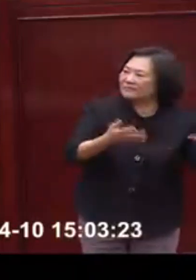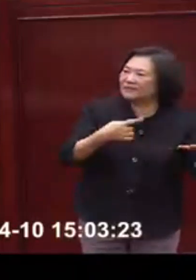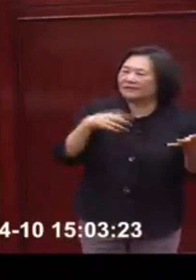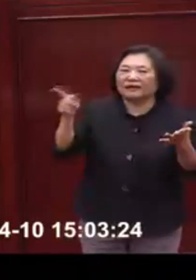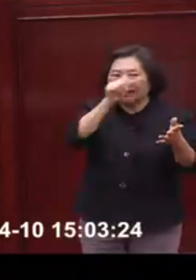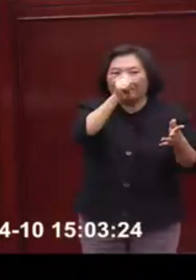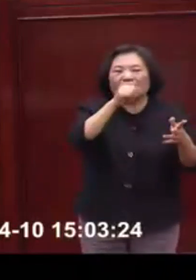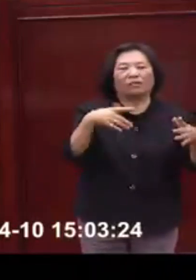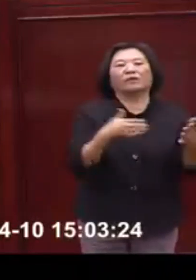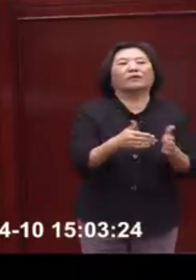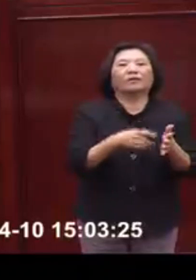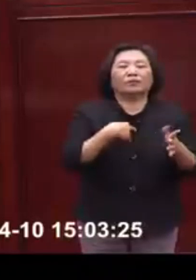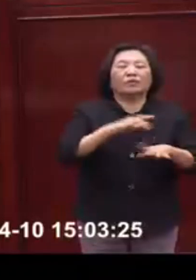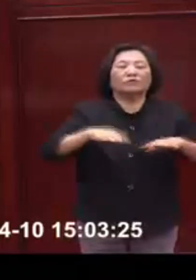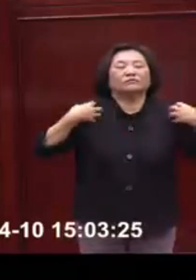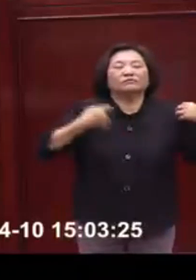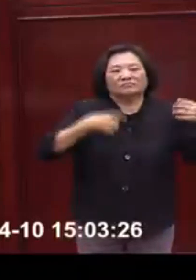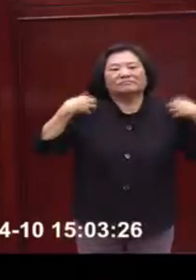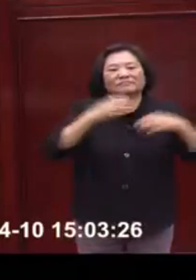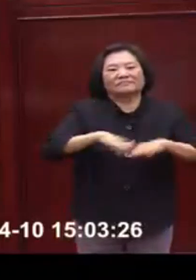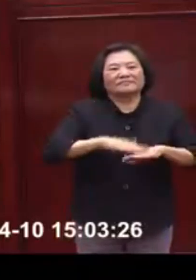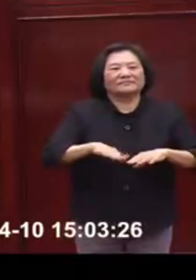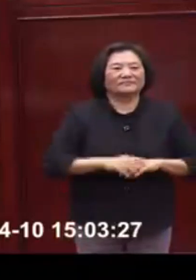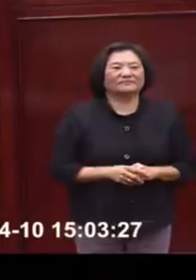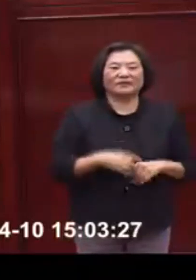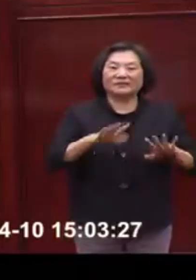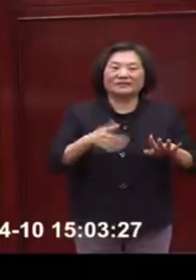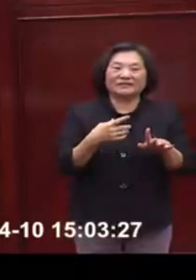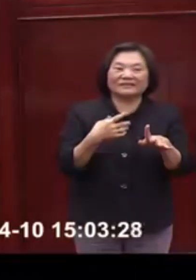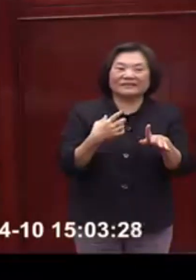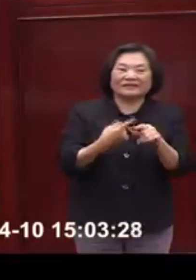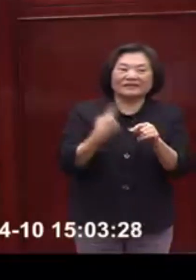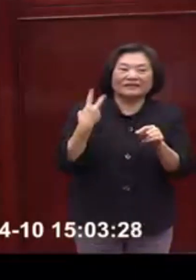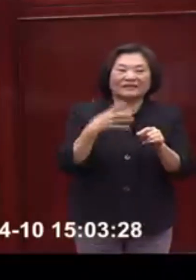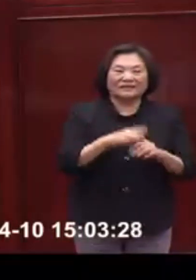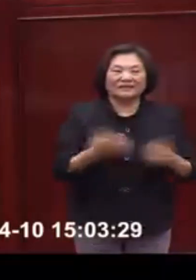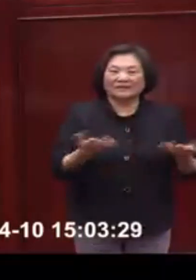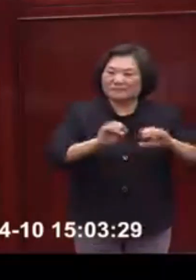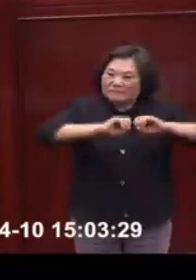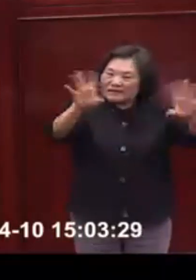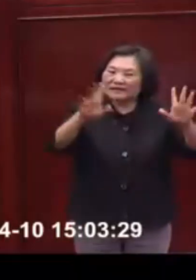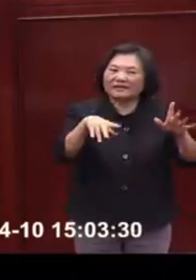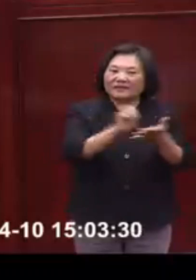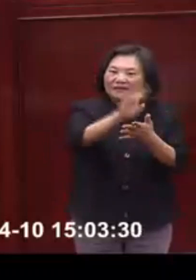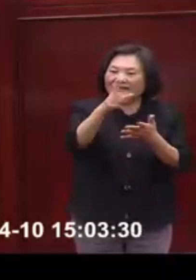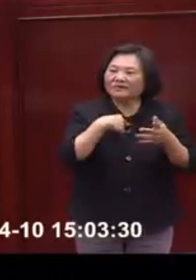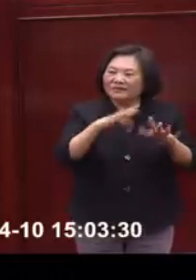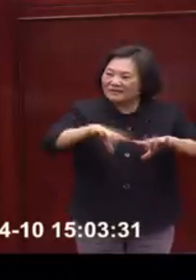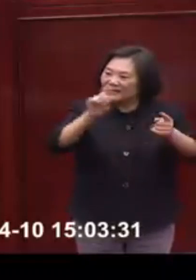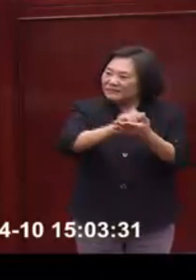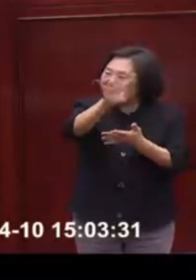那这样就成交，我来处理。 好，那开始市政报告。 这个在报告之前哦，还是要先报